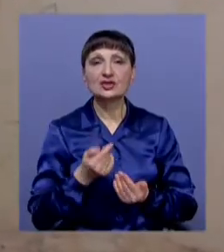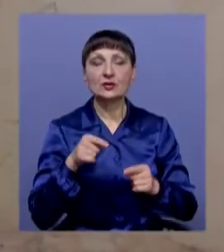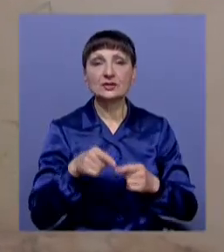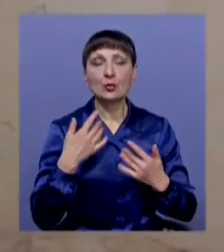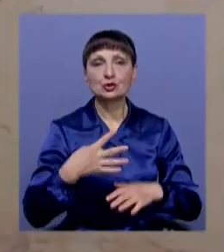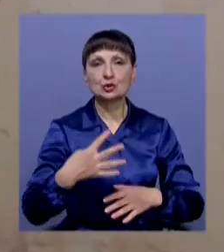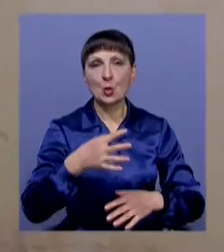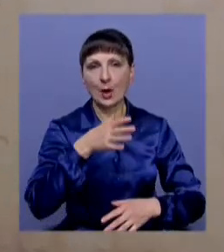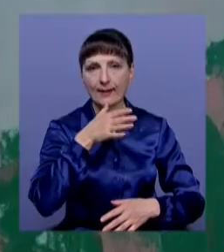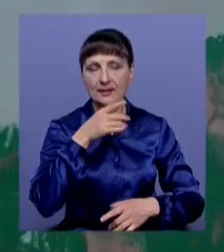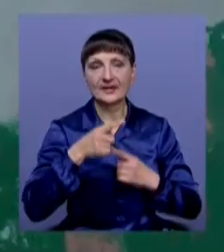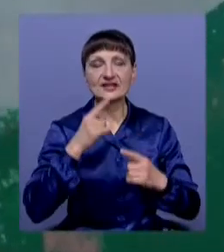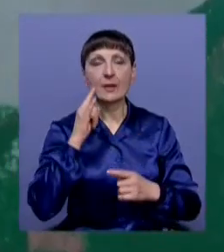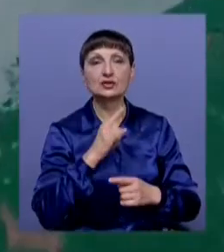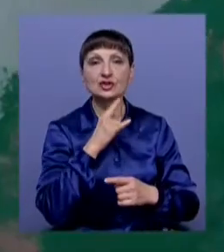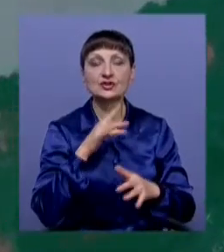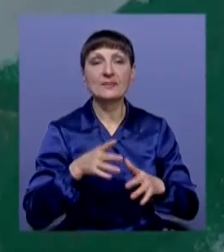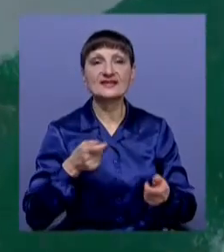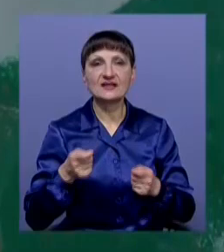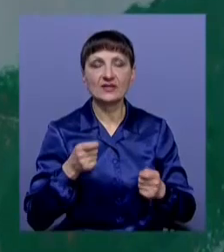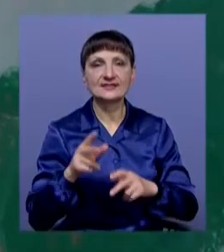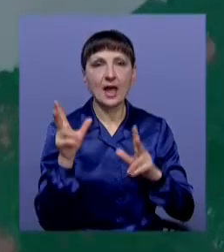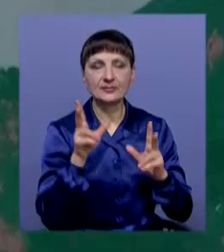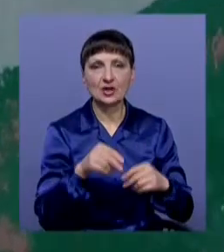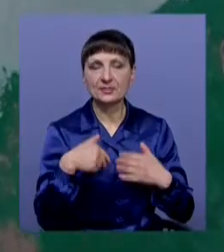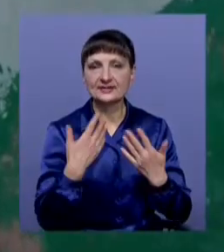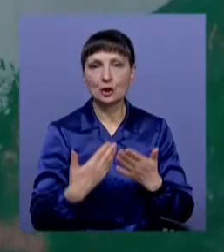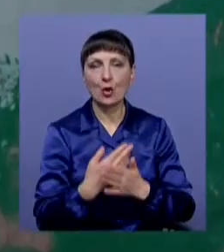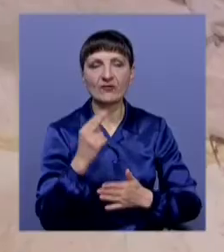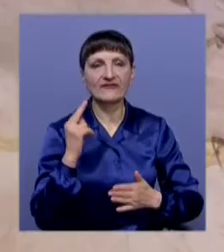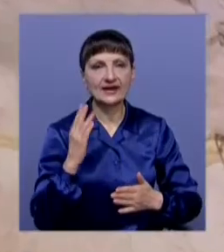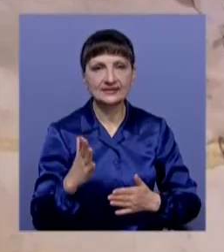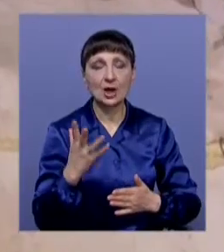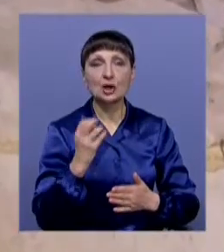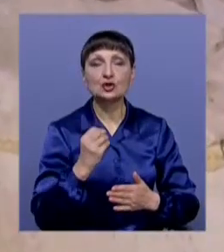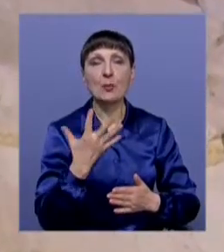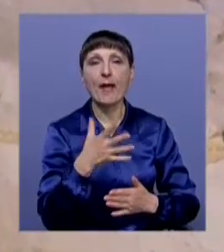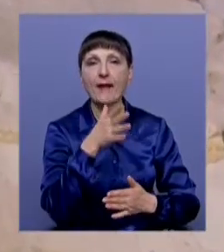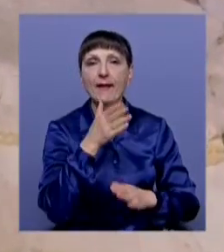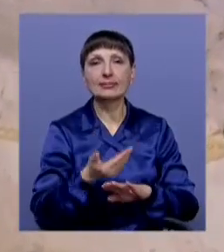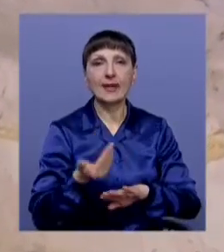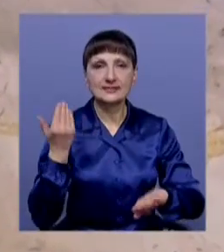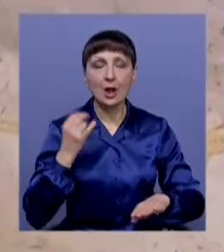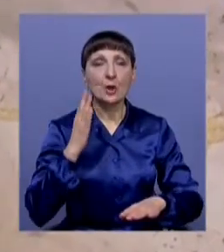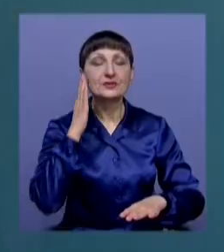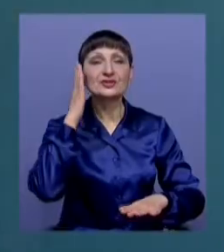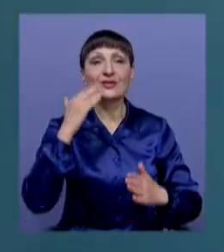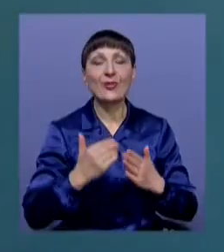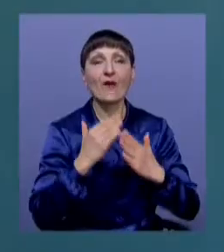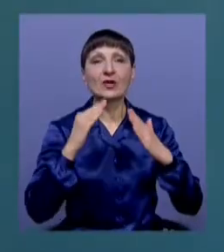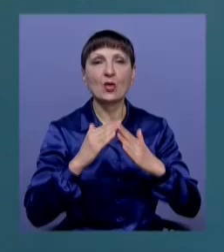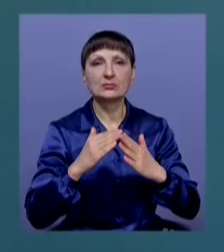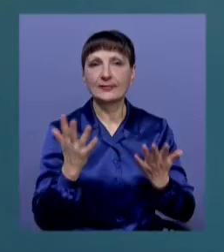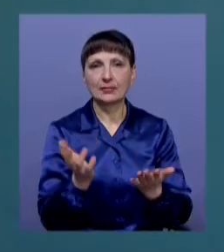в нем 40 лет. По словам женщины, местные власти обещали предоставить новую квартиру еще 5 лет назад. Но мечты о новоселье так